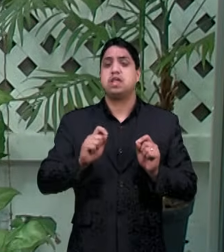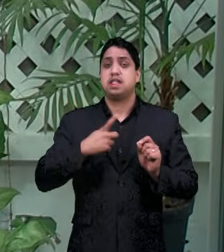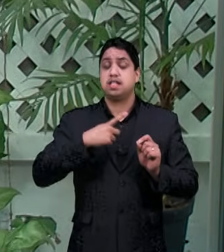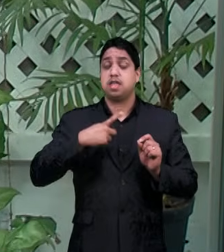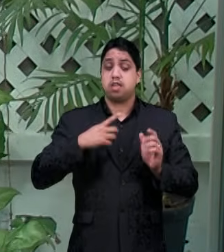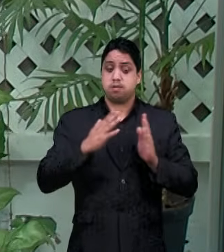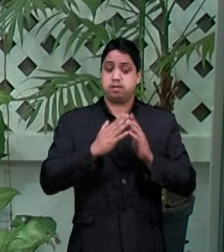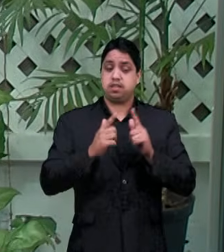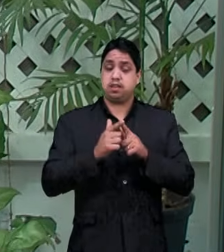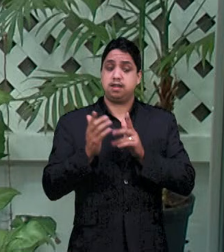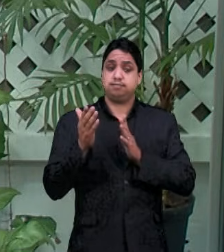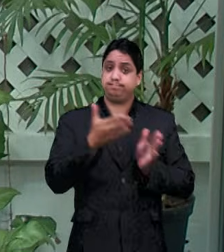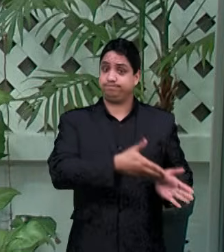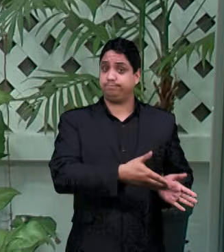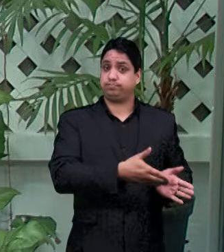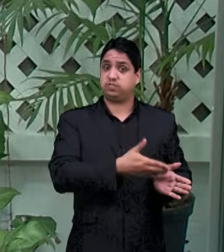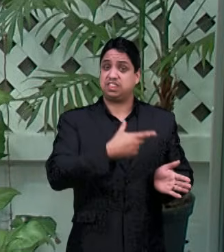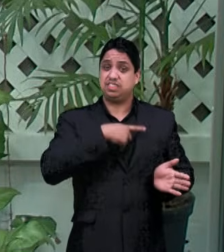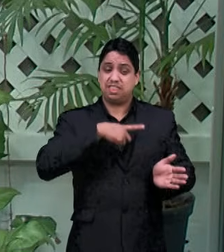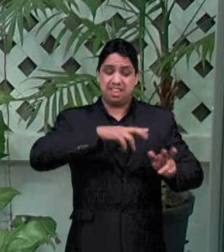qu'il y a beaucoup de perles.